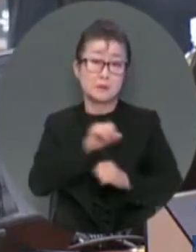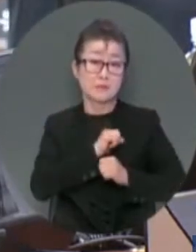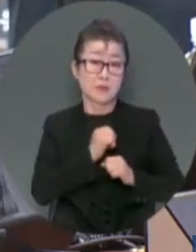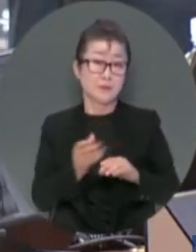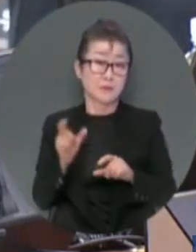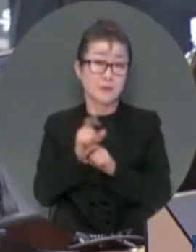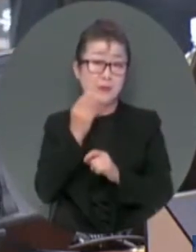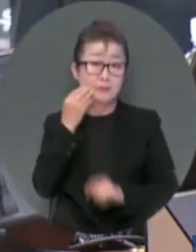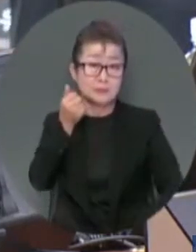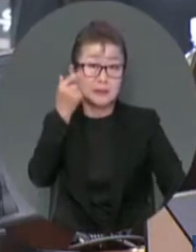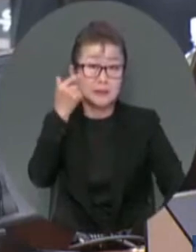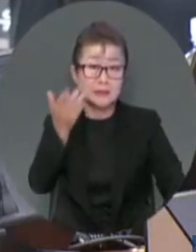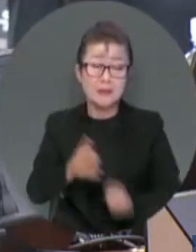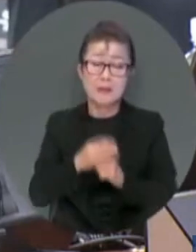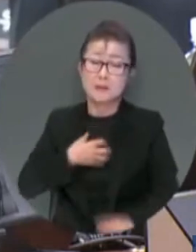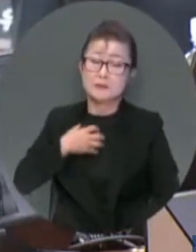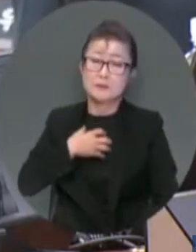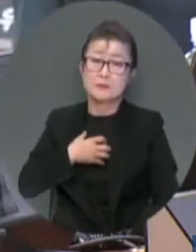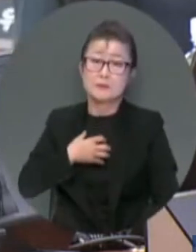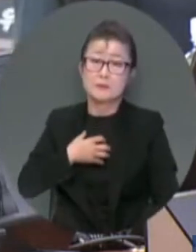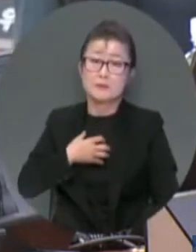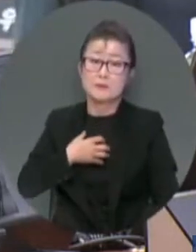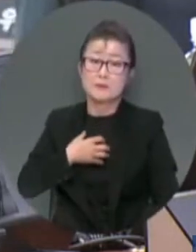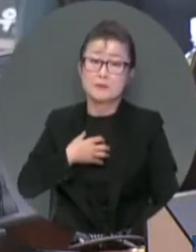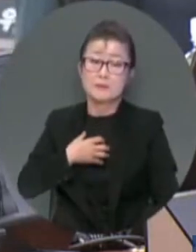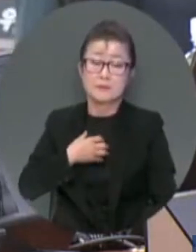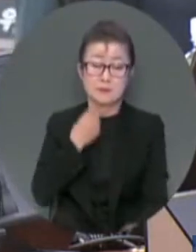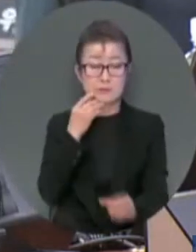근데 공직에 있던 사람들이 공직에 있었던 일을 갖고